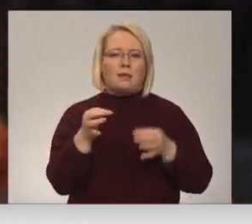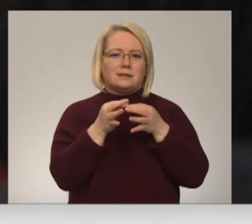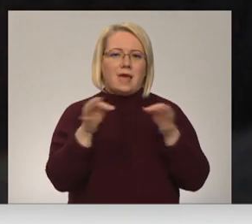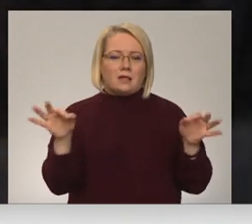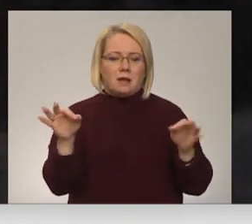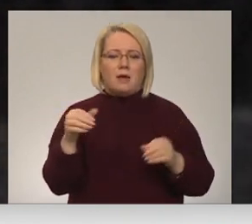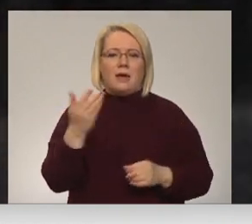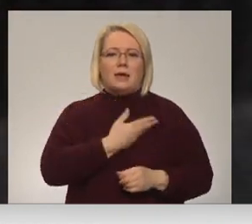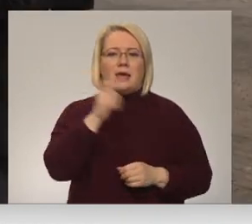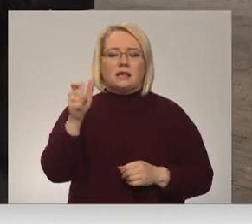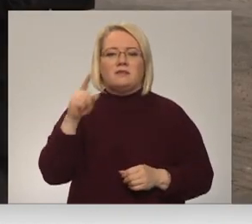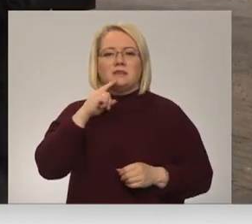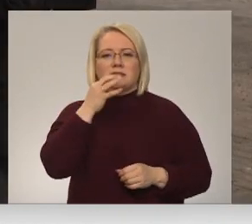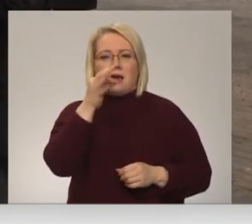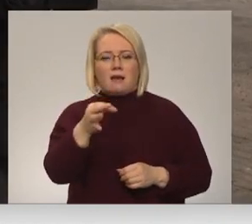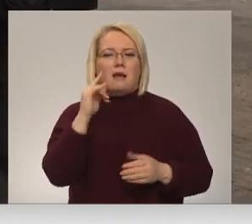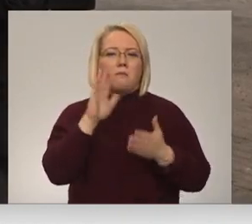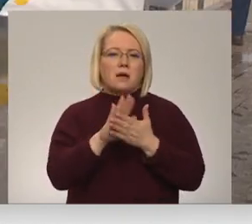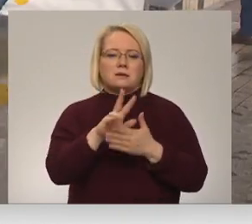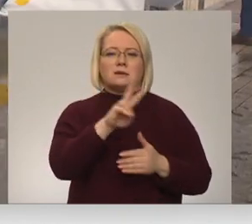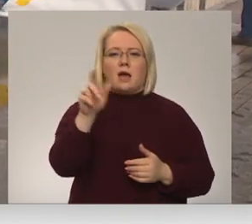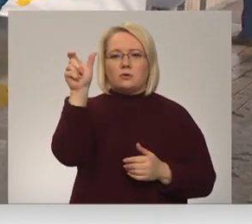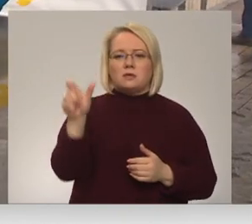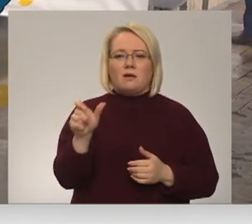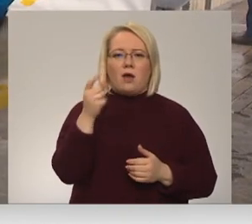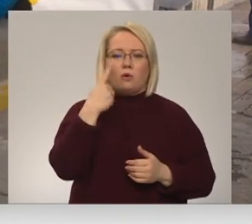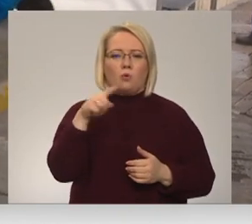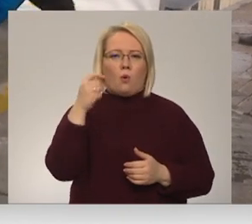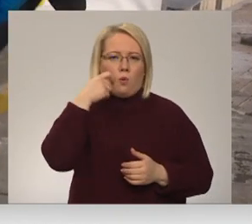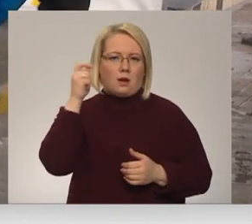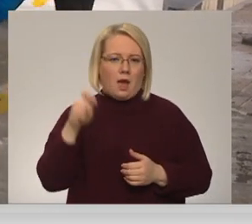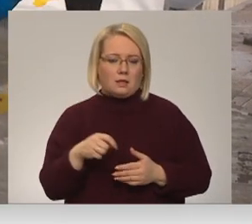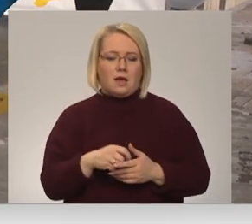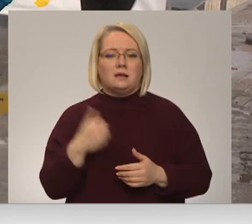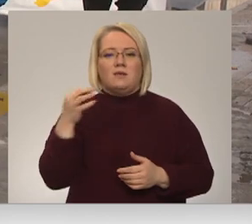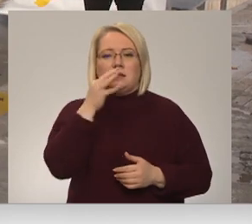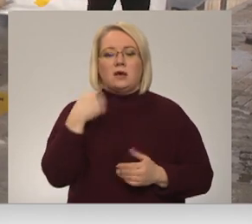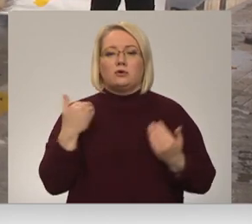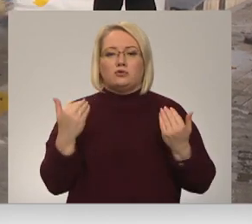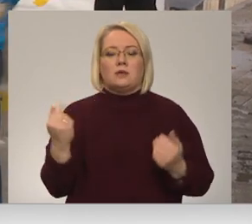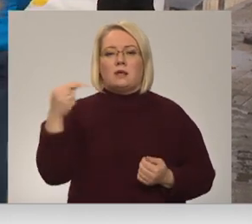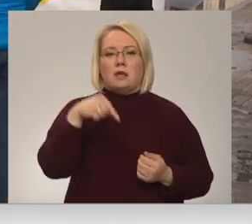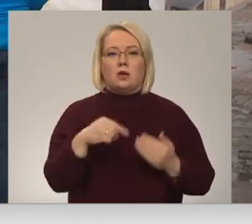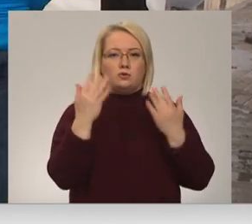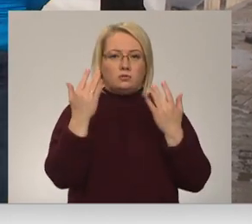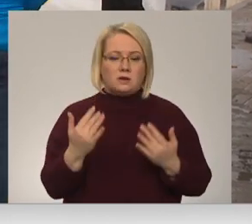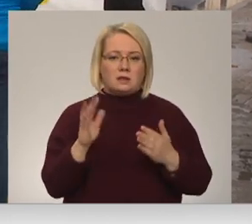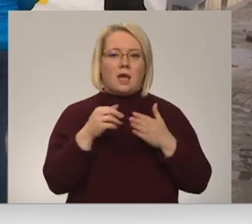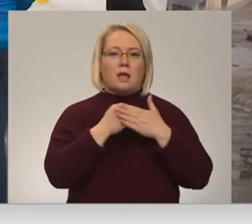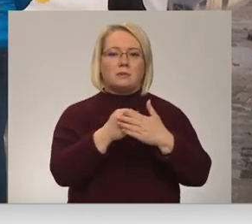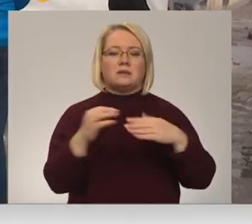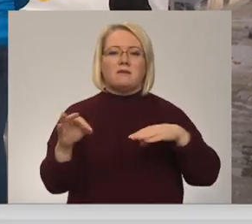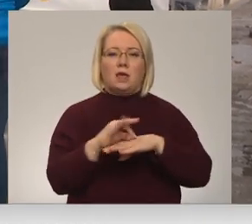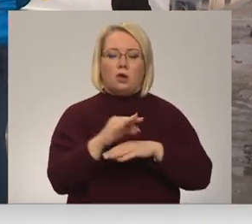ka personīgi pazīst kādu no Ukrainas. Es šodien atnācu uz šo pasākumu, lai atbalstītu savu vīru un